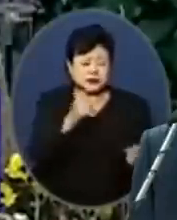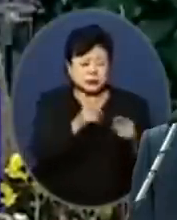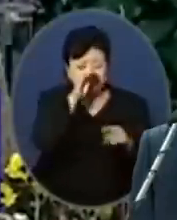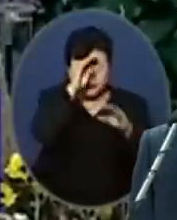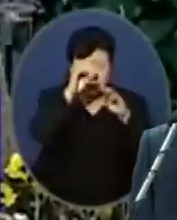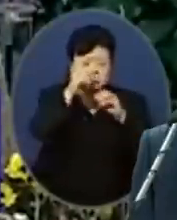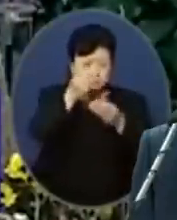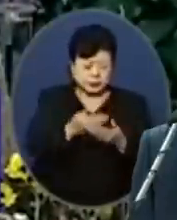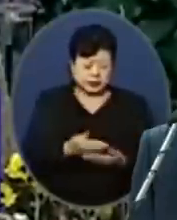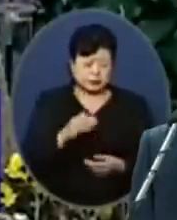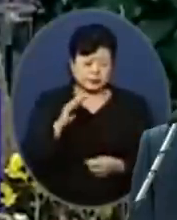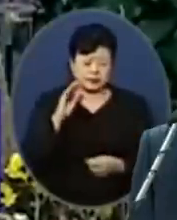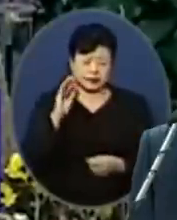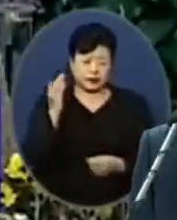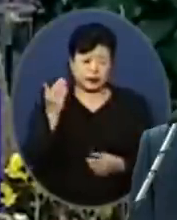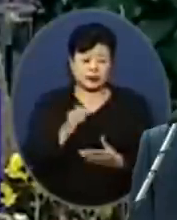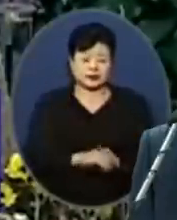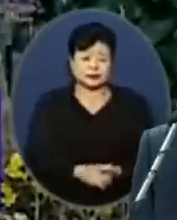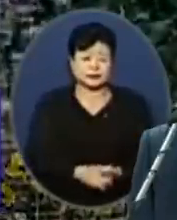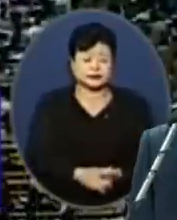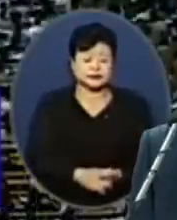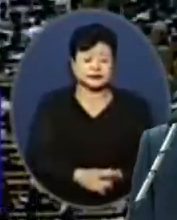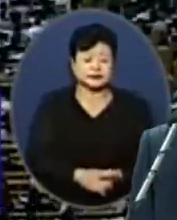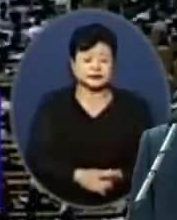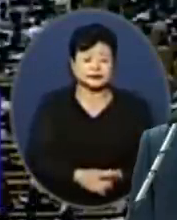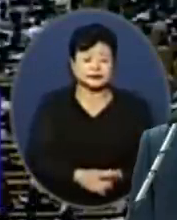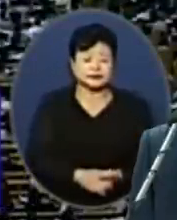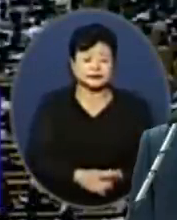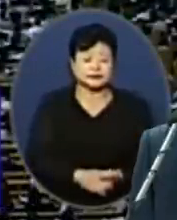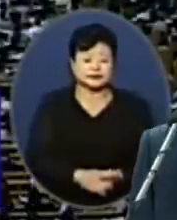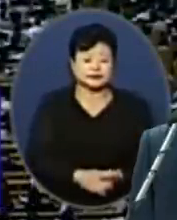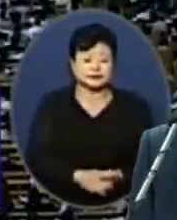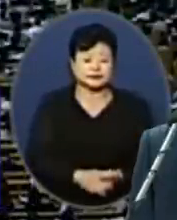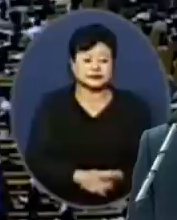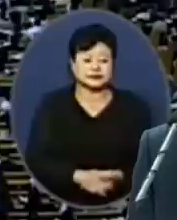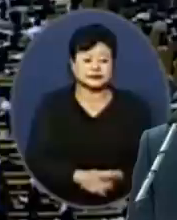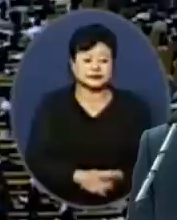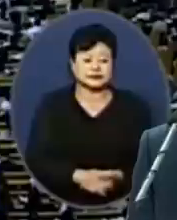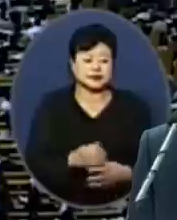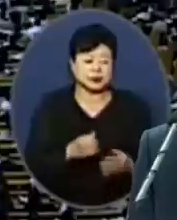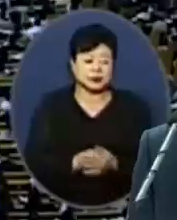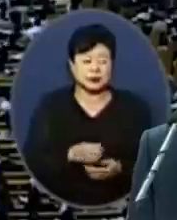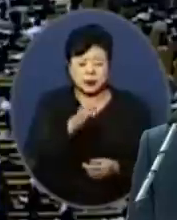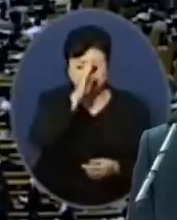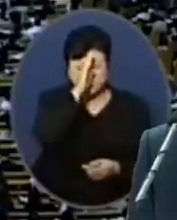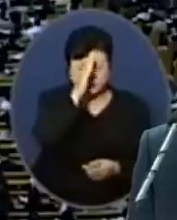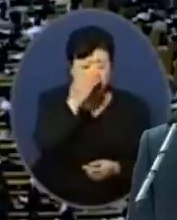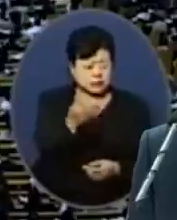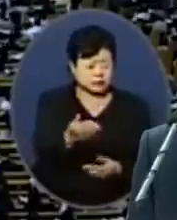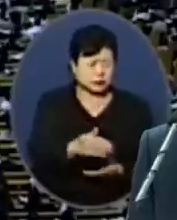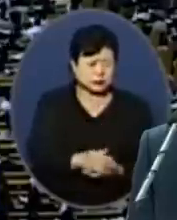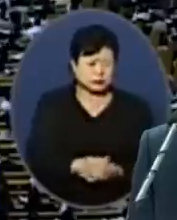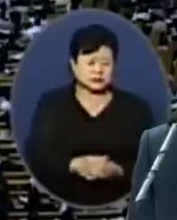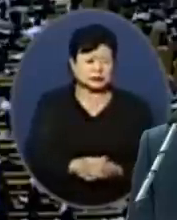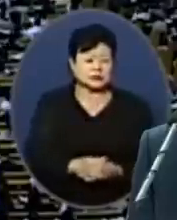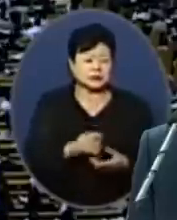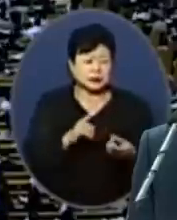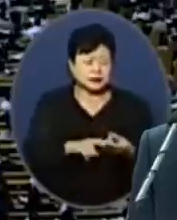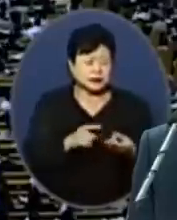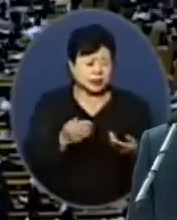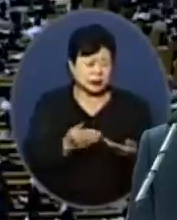맞음으로 너희는 나음을 얻었다고 말씀하고 있는 것입니다. 그러므로 병든 여러분은 이